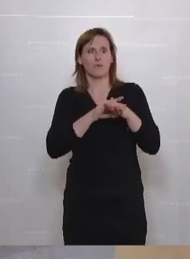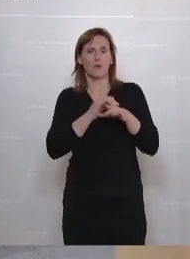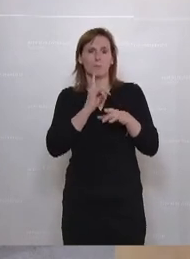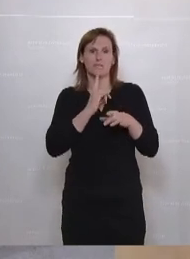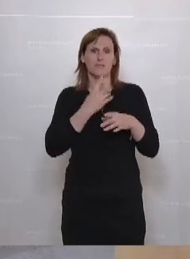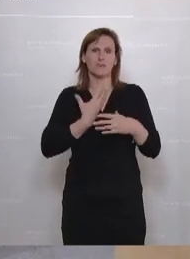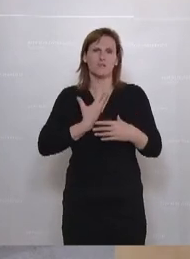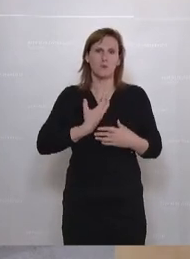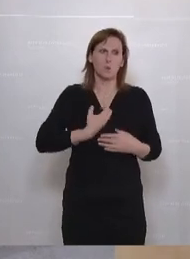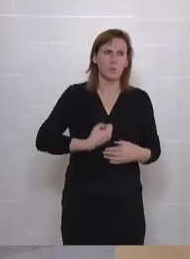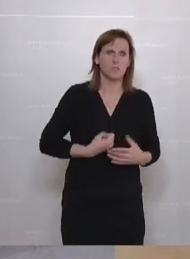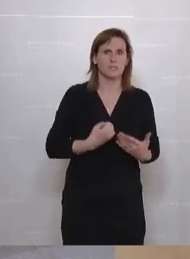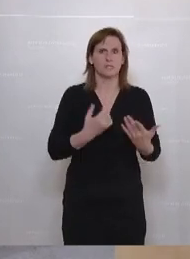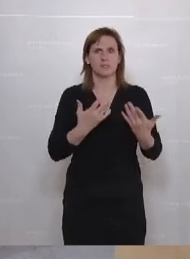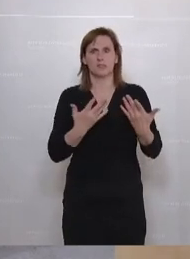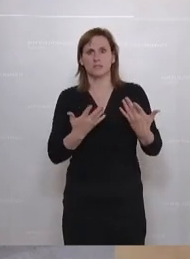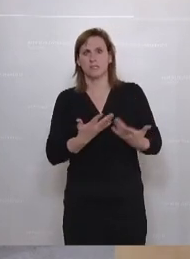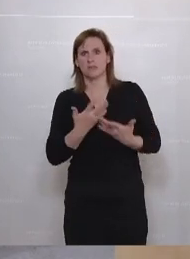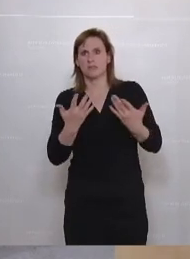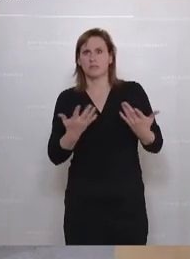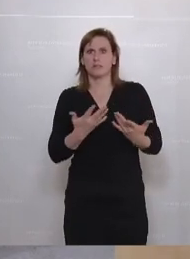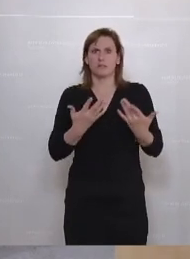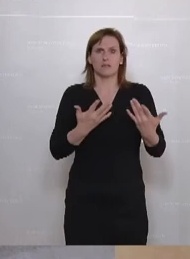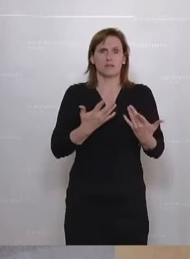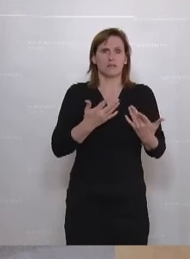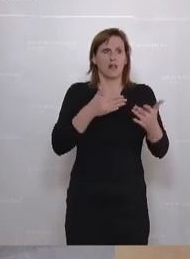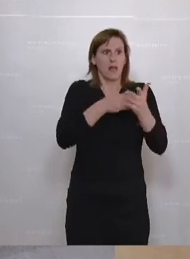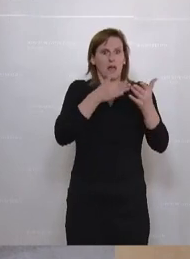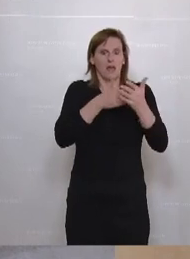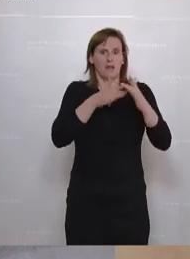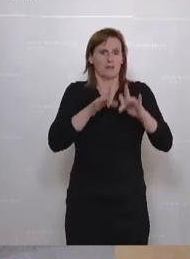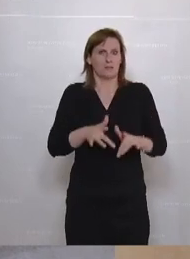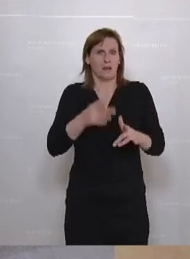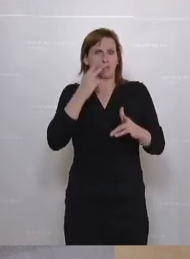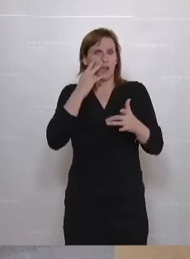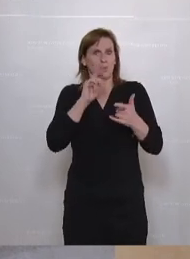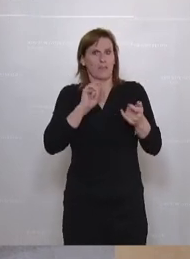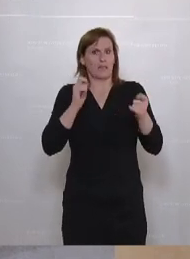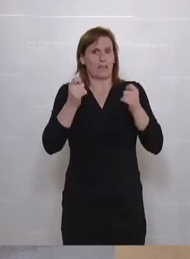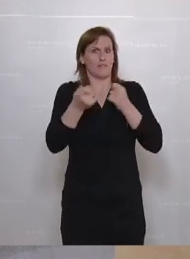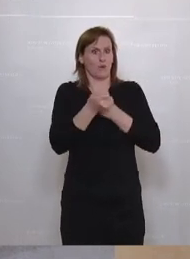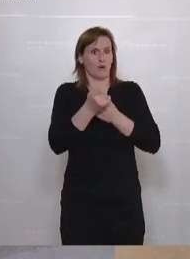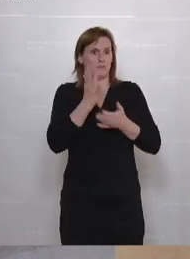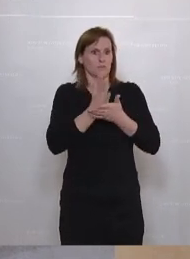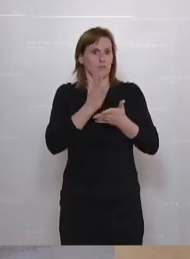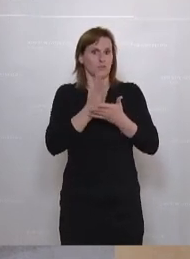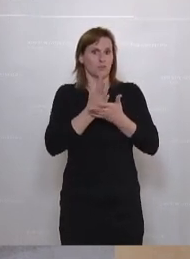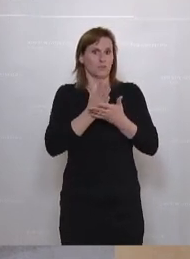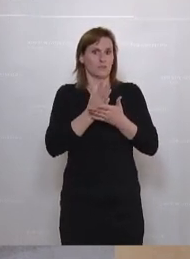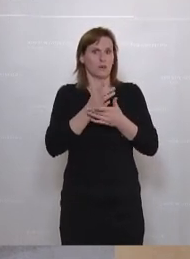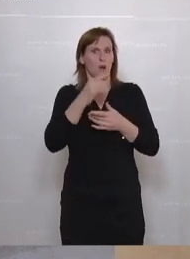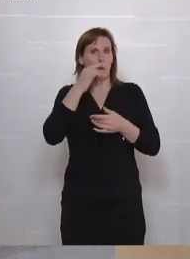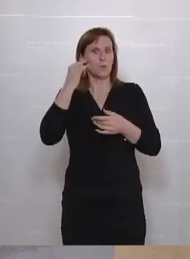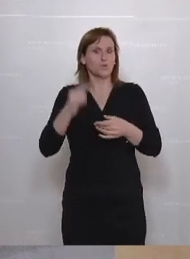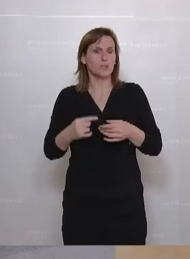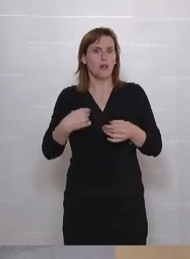Frustration sich aufbaut und dass diese Frustration und dieser sozusagen Reformstau dann letztendlich auch von Russland, China oder